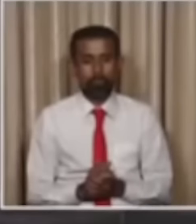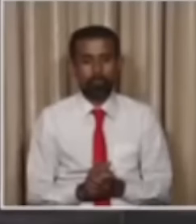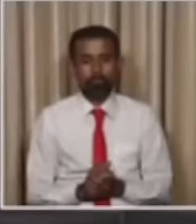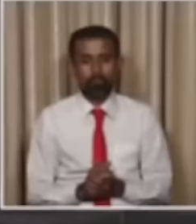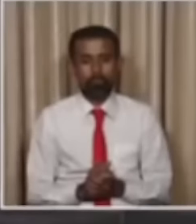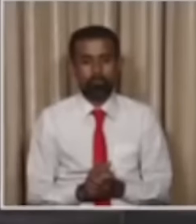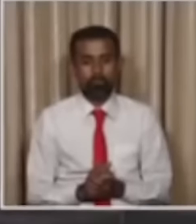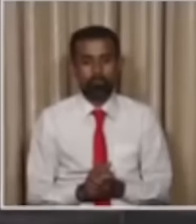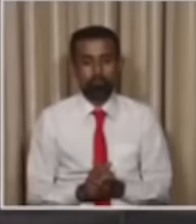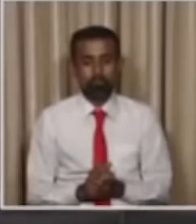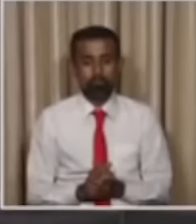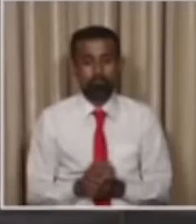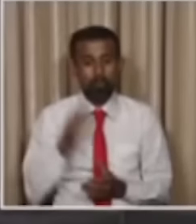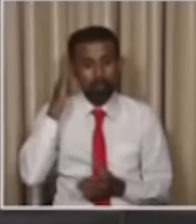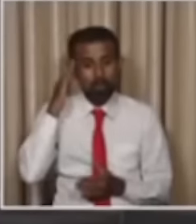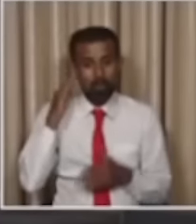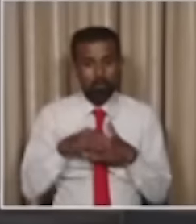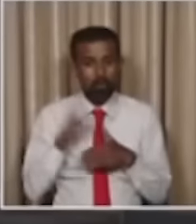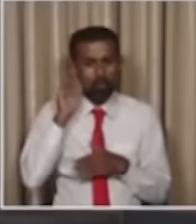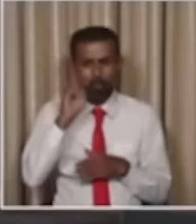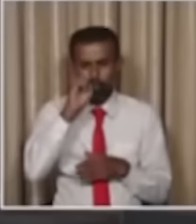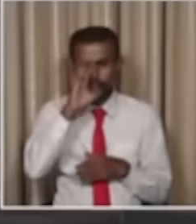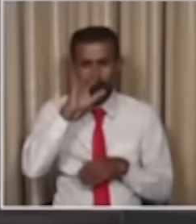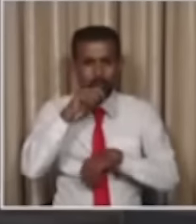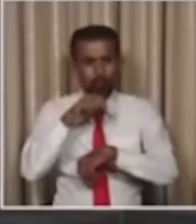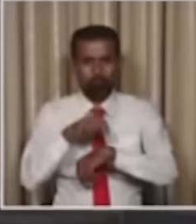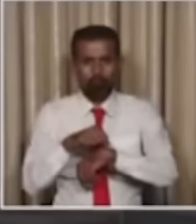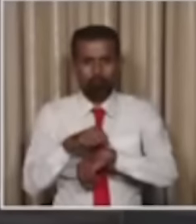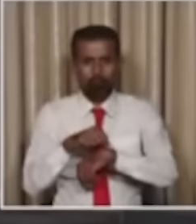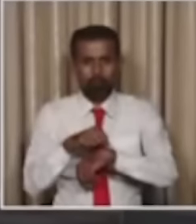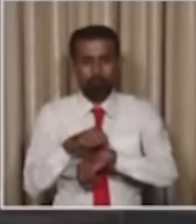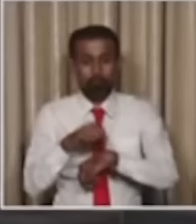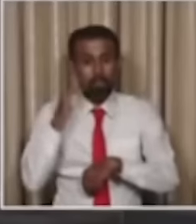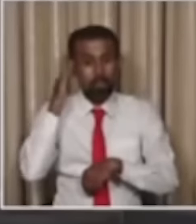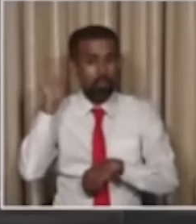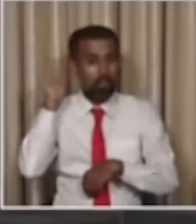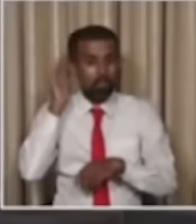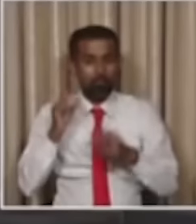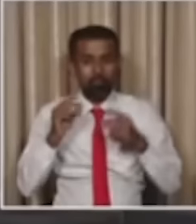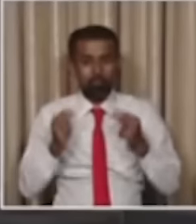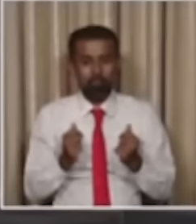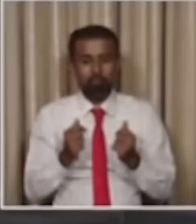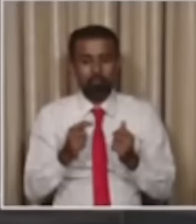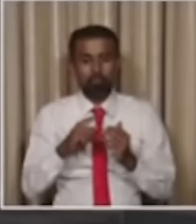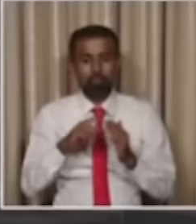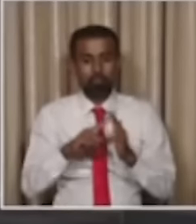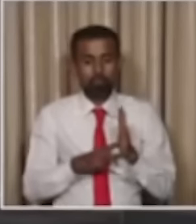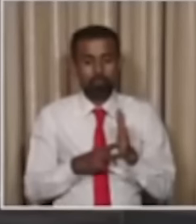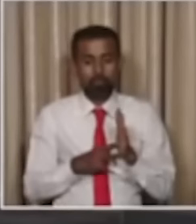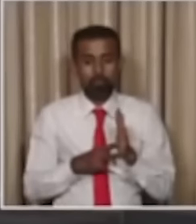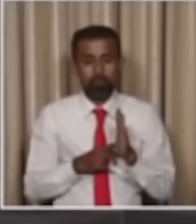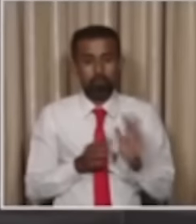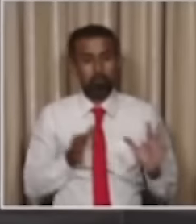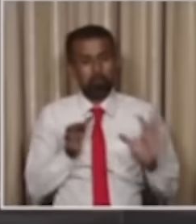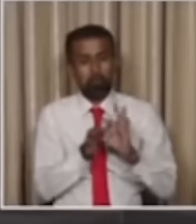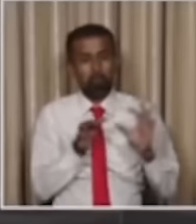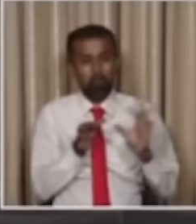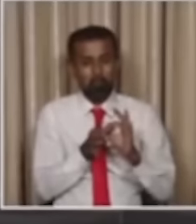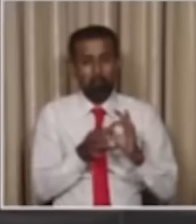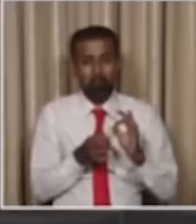එම පණිවිඩය ඔහුගේ බිරිඳ අසා ඇත්තේ උදෑසන කාලයේ වන අතර ඇය ඇසූ සැනින් ඇය ජමීල් සමග දුරකථනයෙන් සම්බන්ධ වීමට